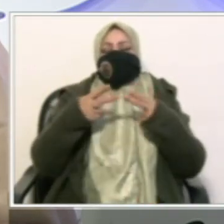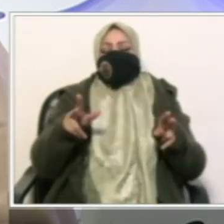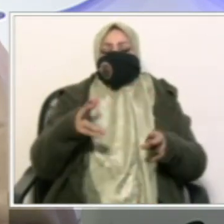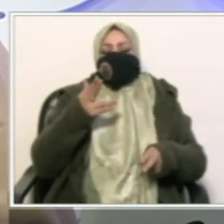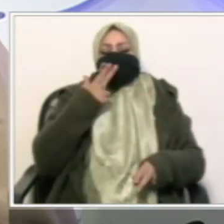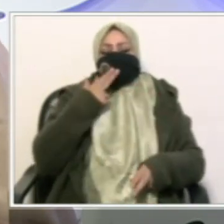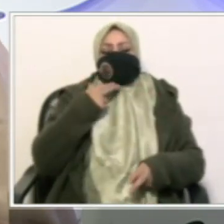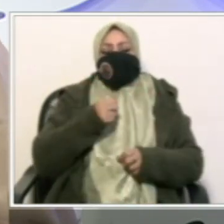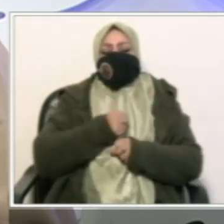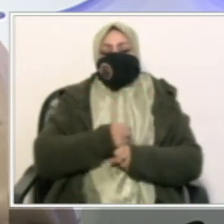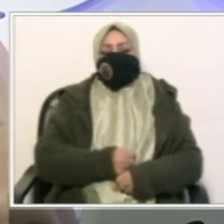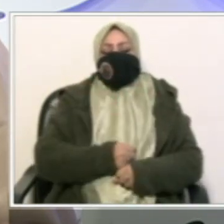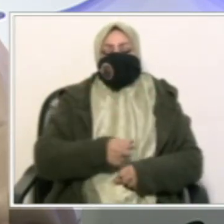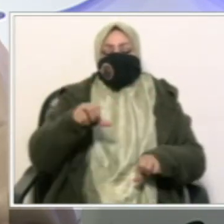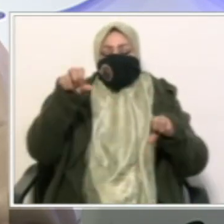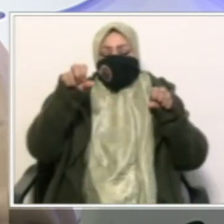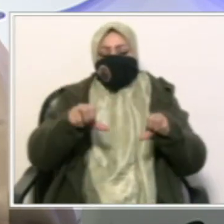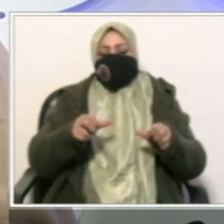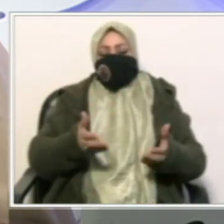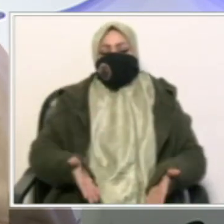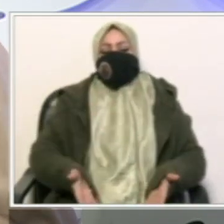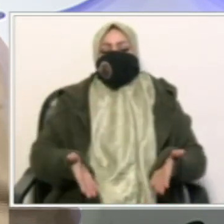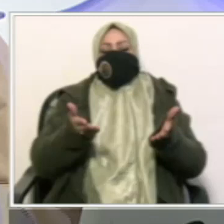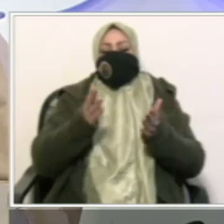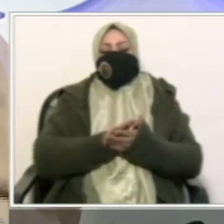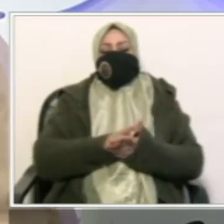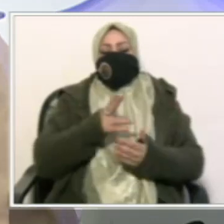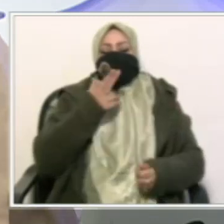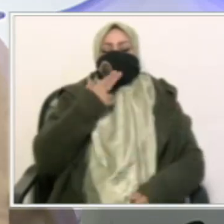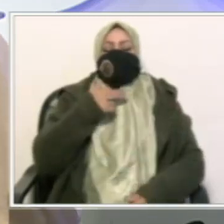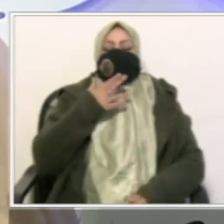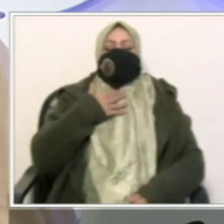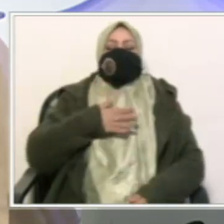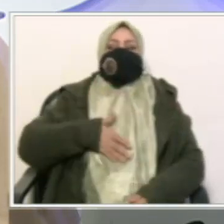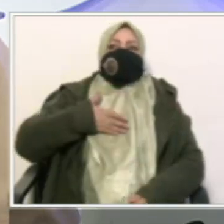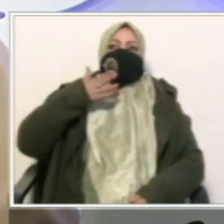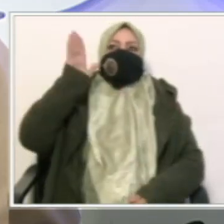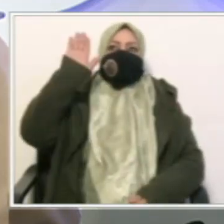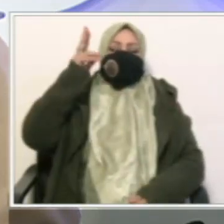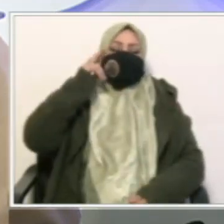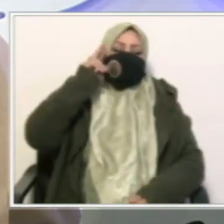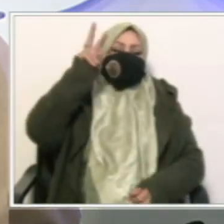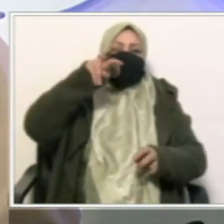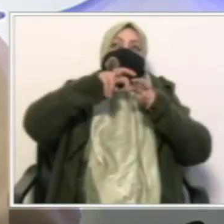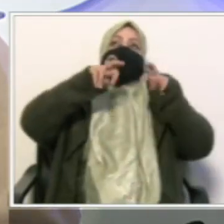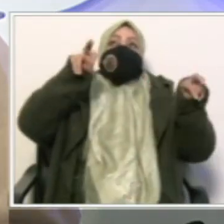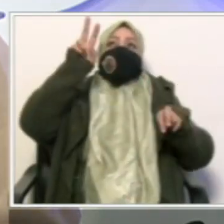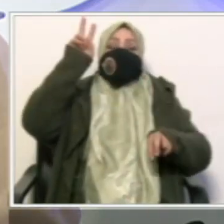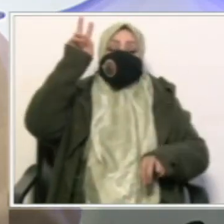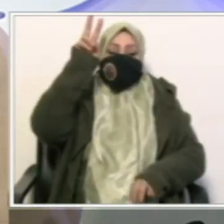كان بريا والله يطلع على السرائر ينجيه الله عز وجل من